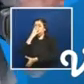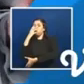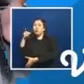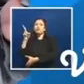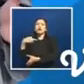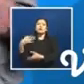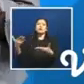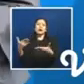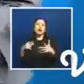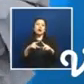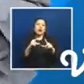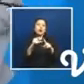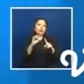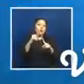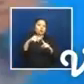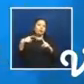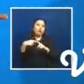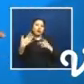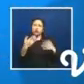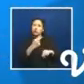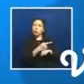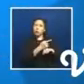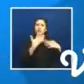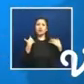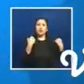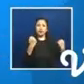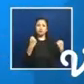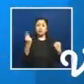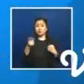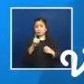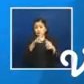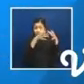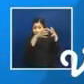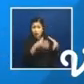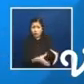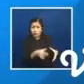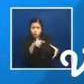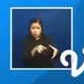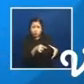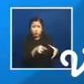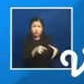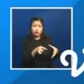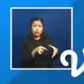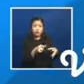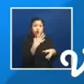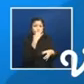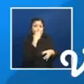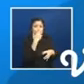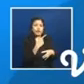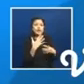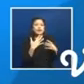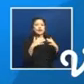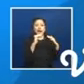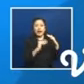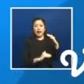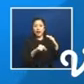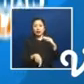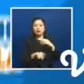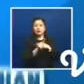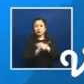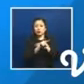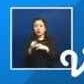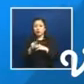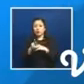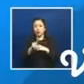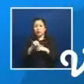di apotik dan toko kesehatan. Cara penggunaan tabung oksigen dosis rendah antara 1-2 liter per menit.